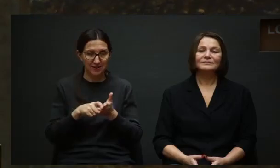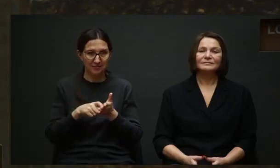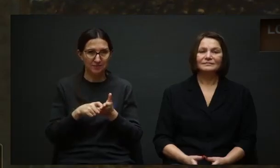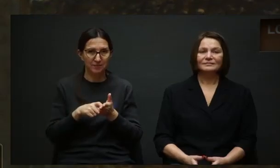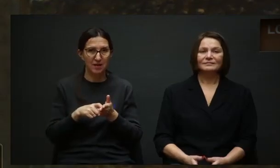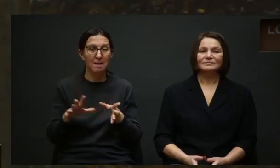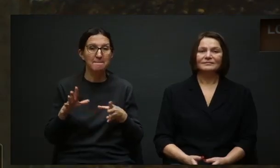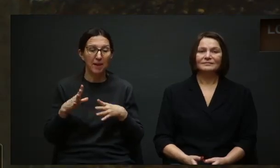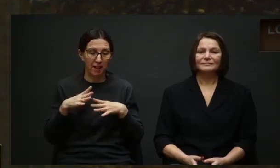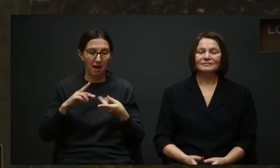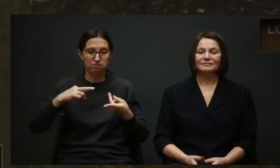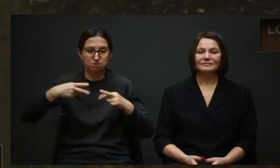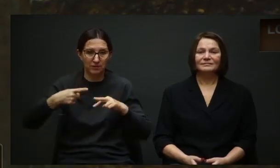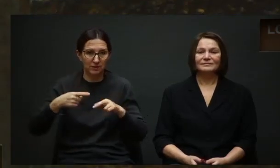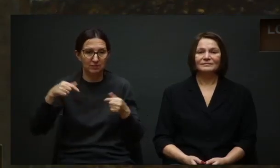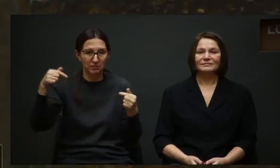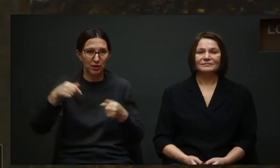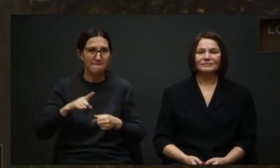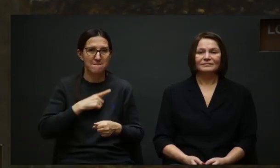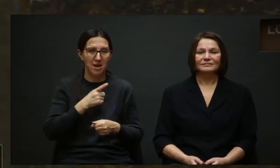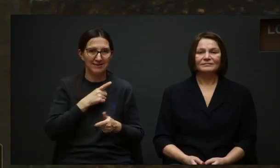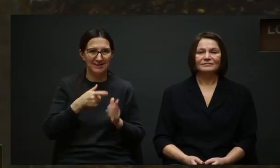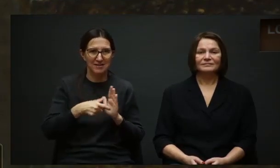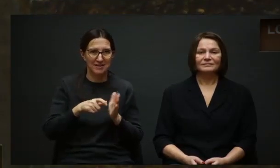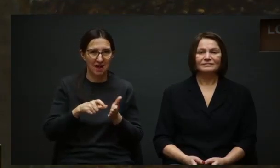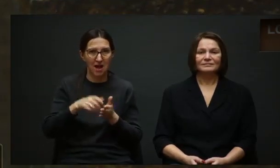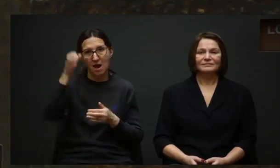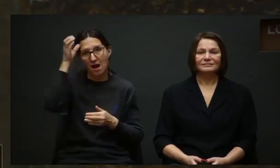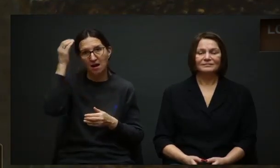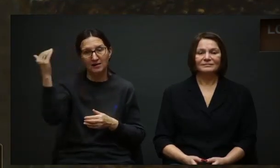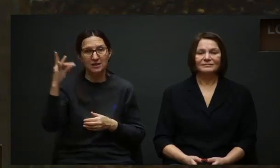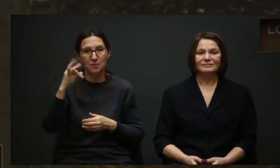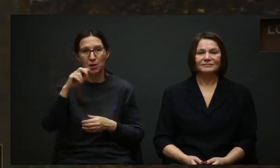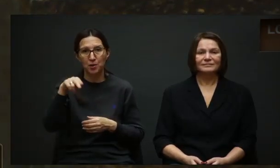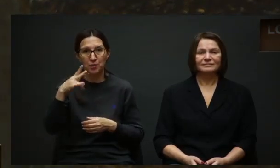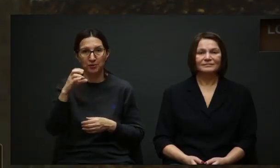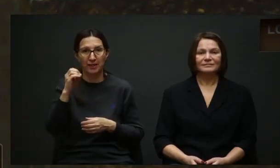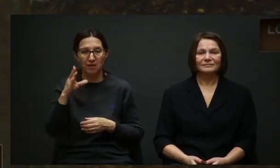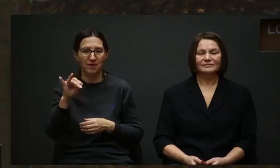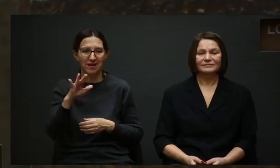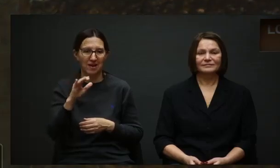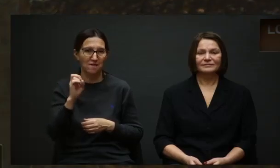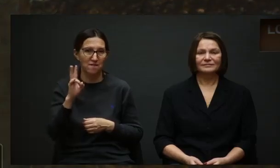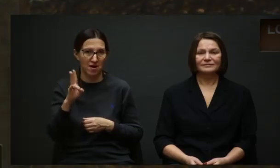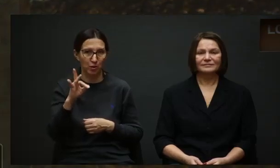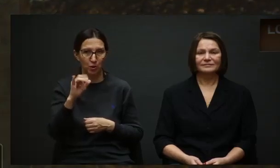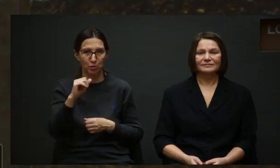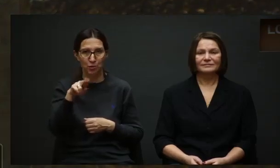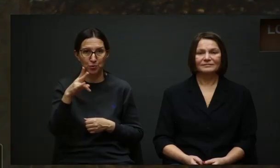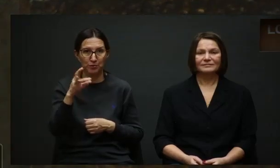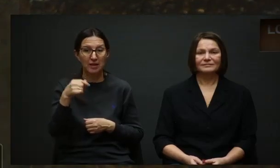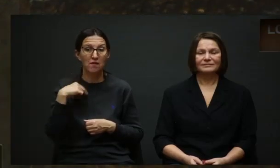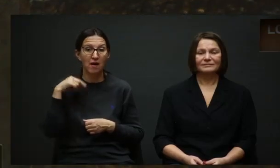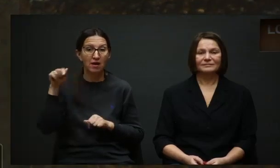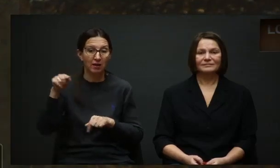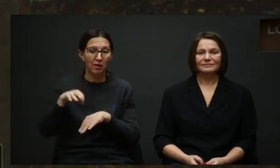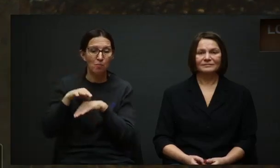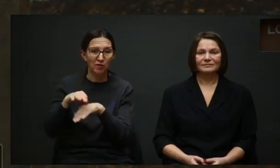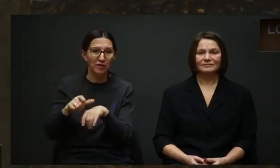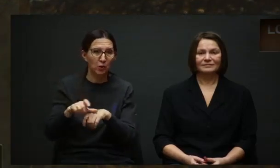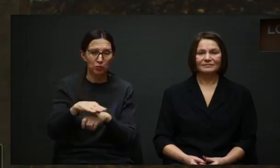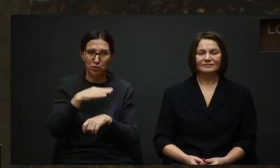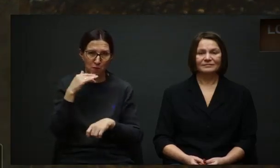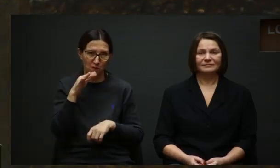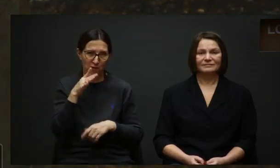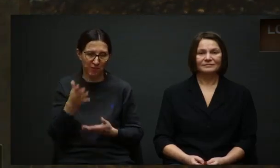одна из квартир была приспособлена под мастерскую академика Руднева, Льва Вадимовича Руднева, в которой я проводил значительную часть